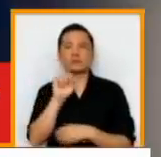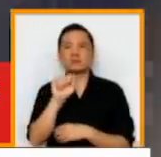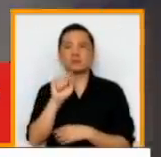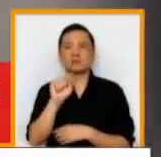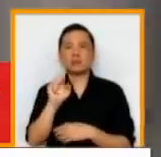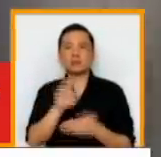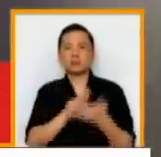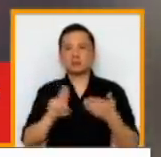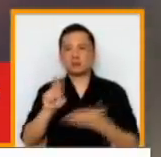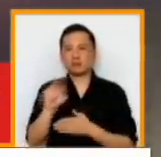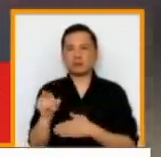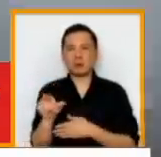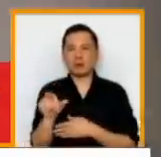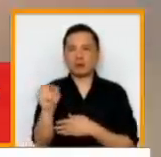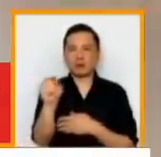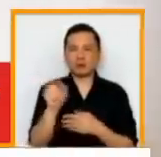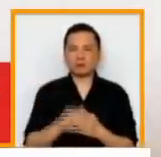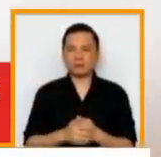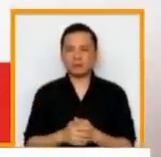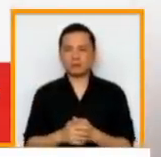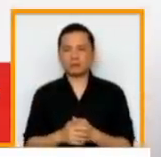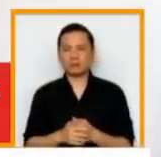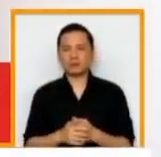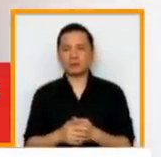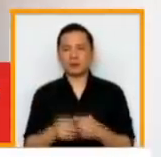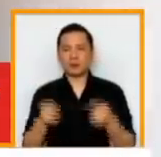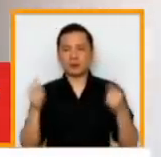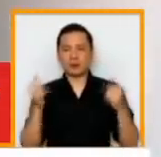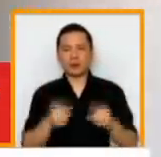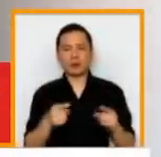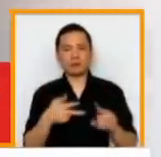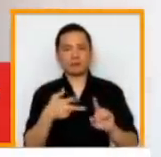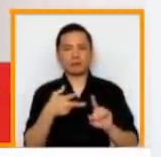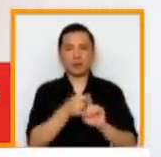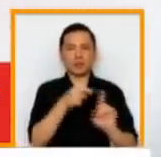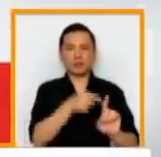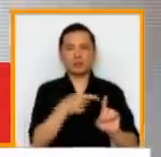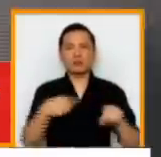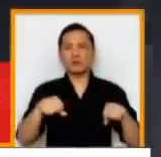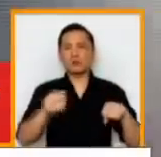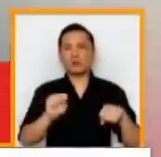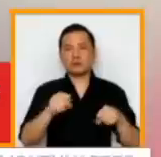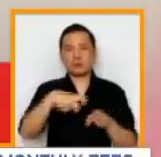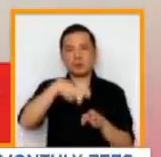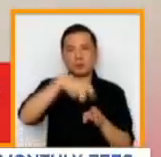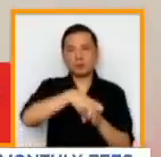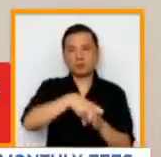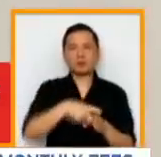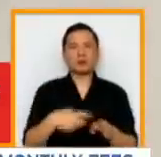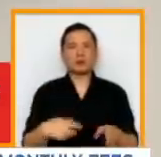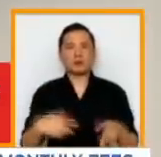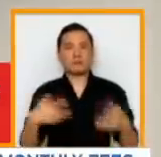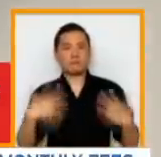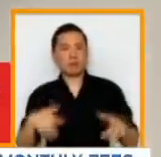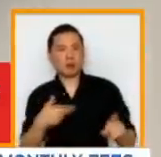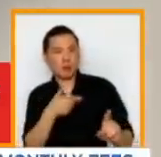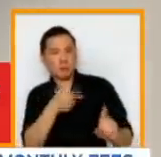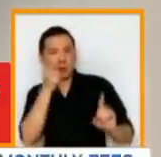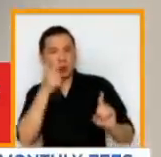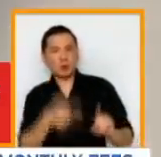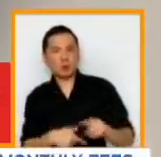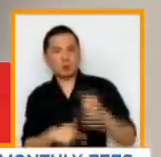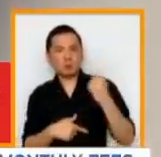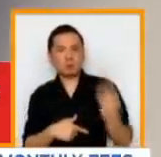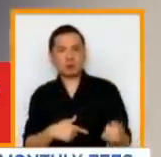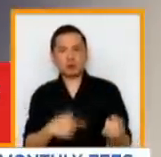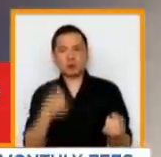biktima nang biglang dikitan ng dalawang salarin na sakay ng motorsiklo ang kanyang sasakyan. Dito na siya pinagbabarin. Pero biglang bumuwelta